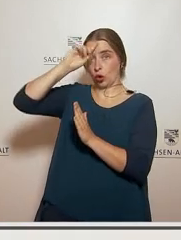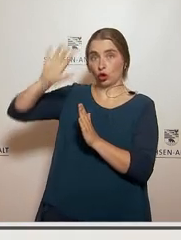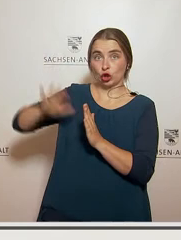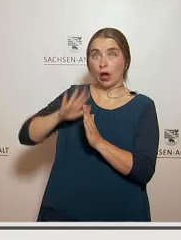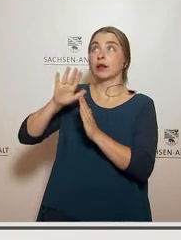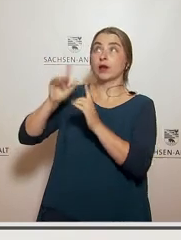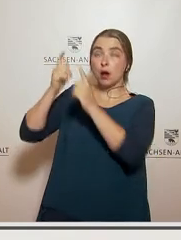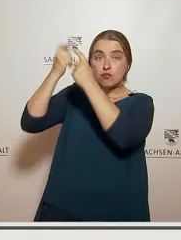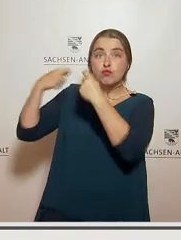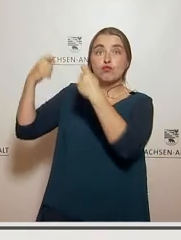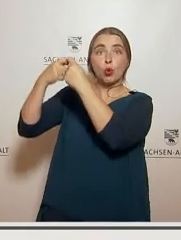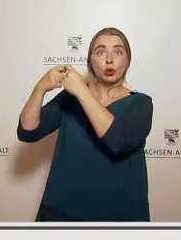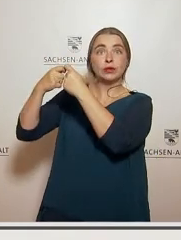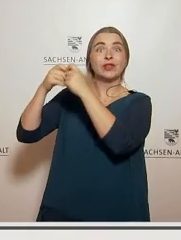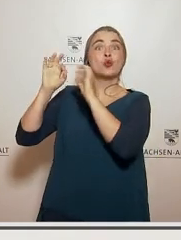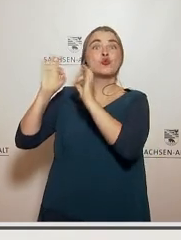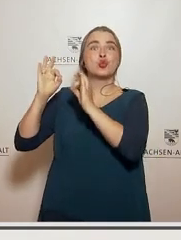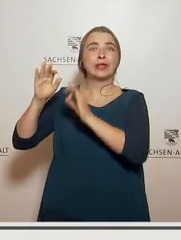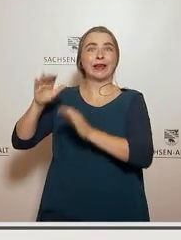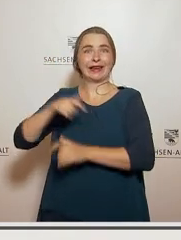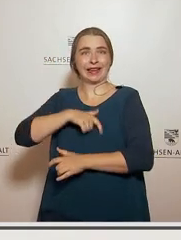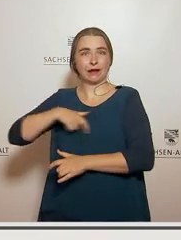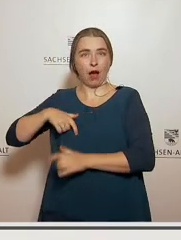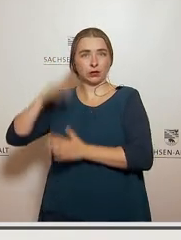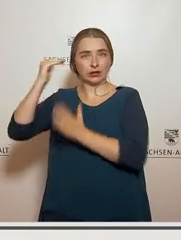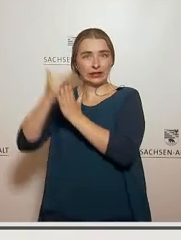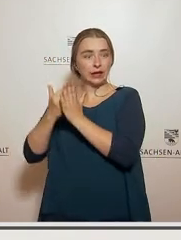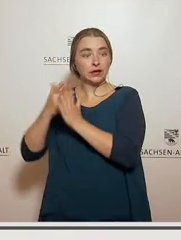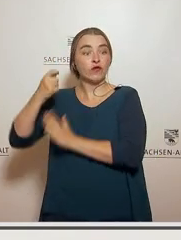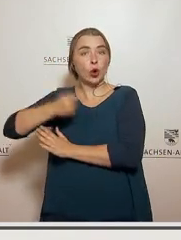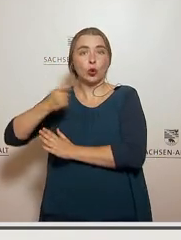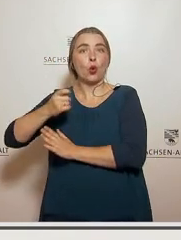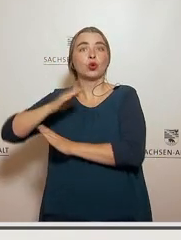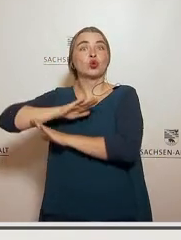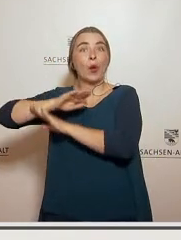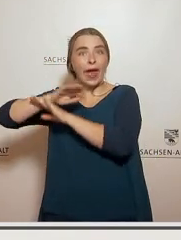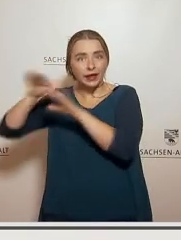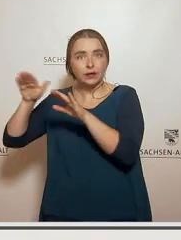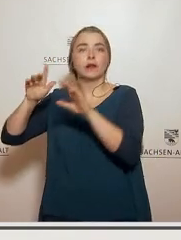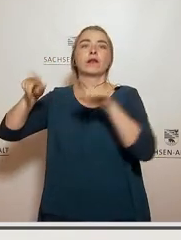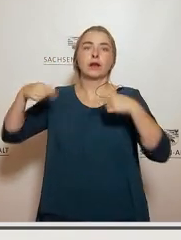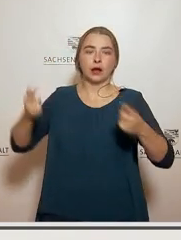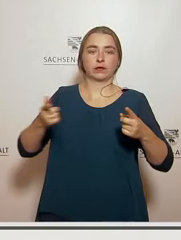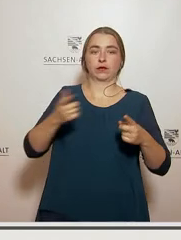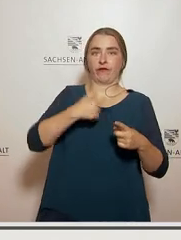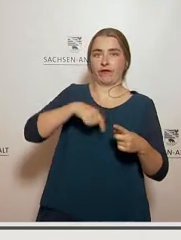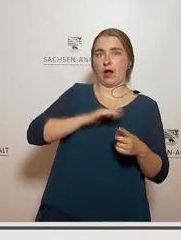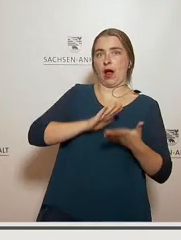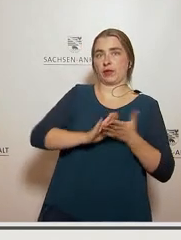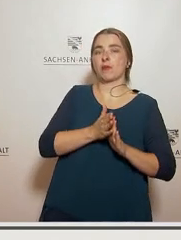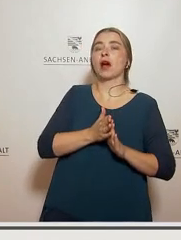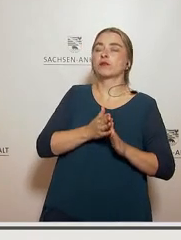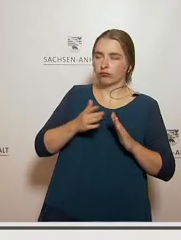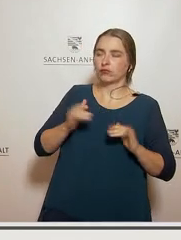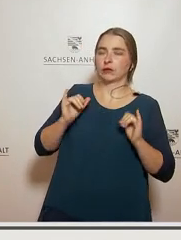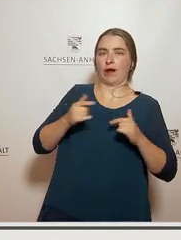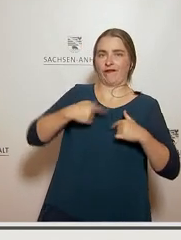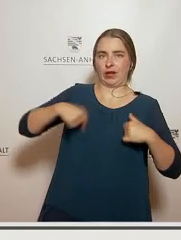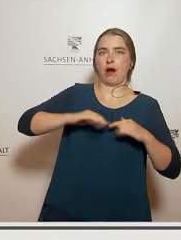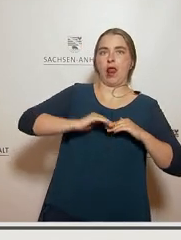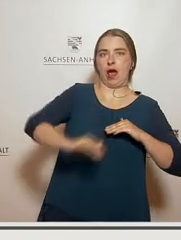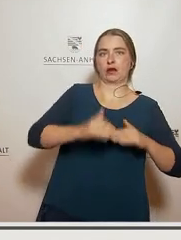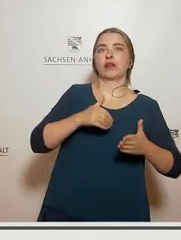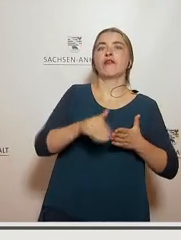gute Kita-Gesetz, dass wir alle Punkte, die im Kinderförderungsgesetz sind, dann auf Landesebene weiterfinanzieren. Nun mehren sich